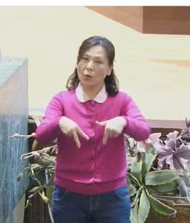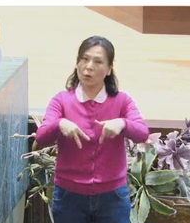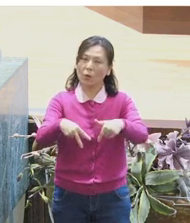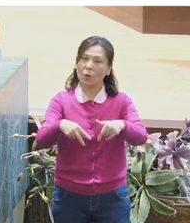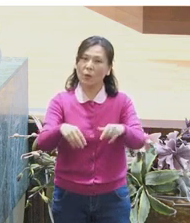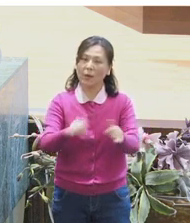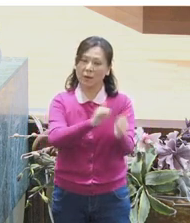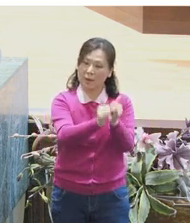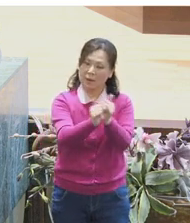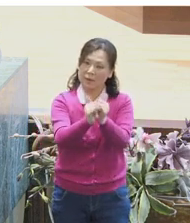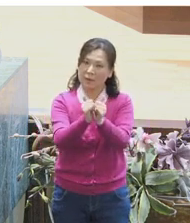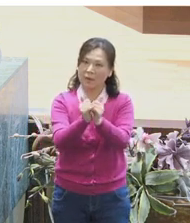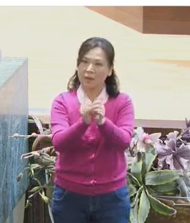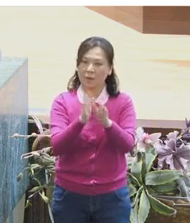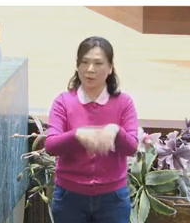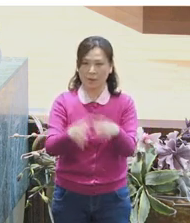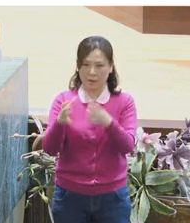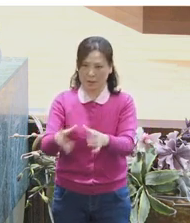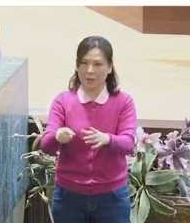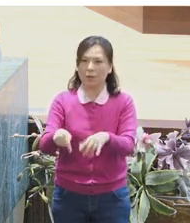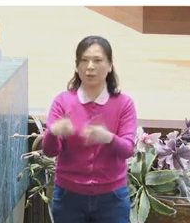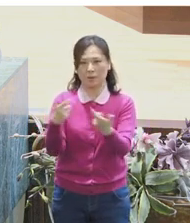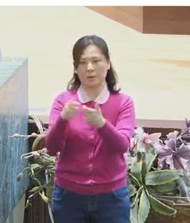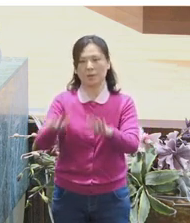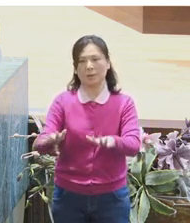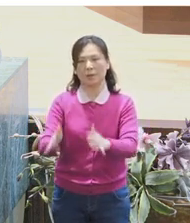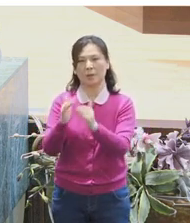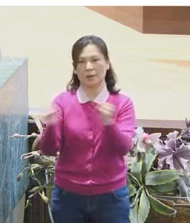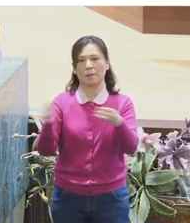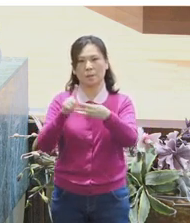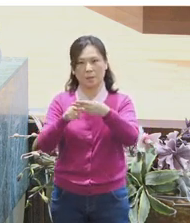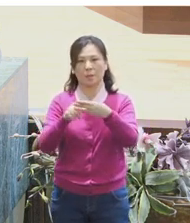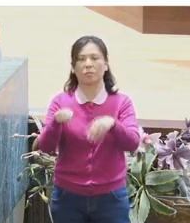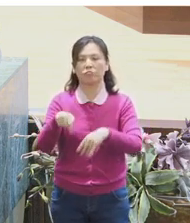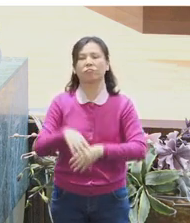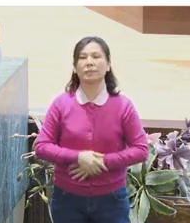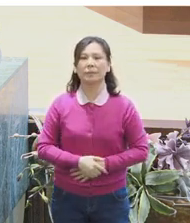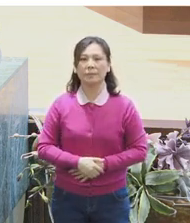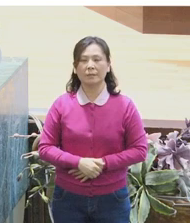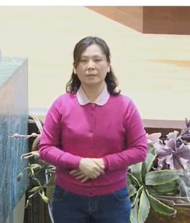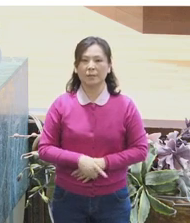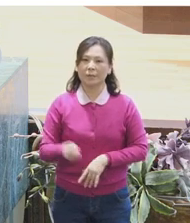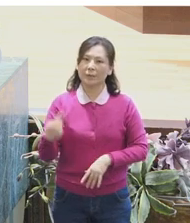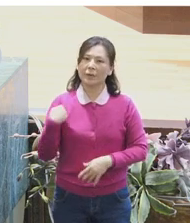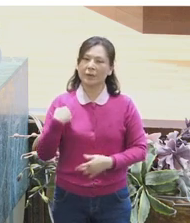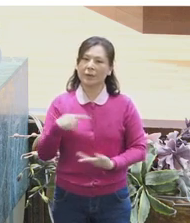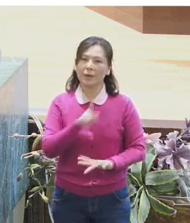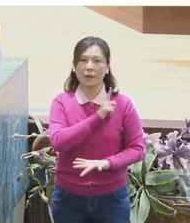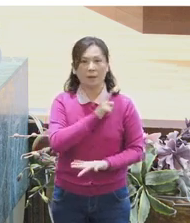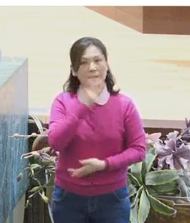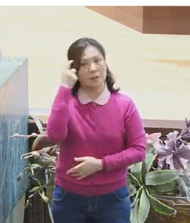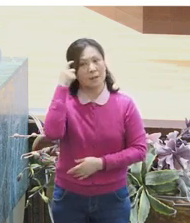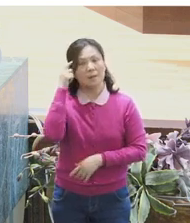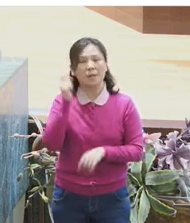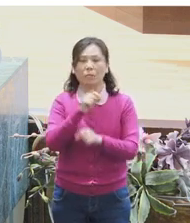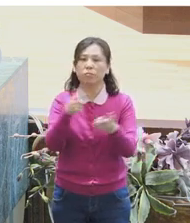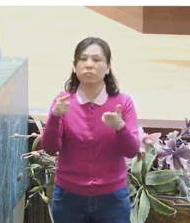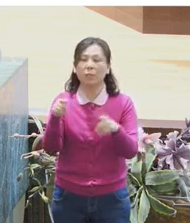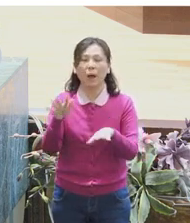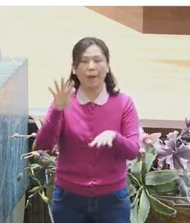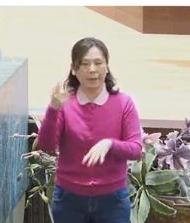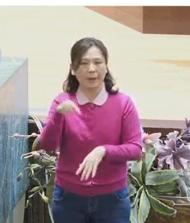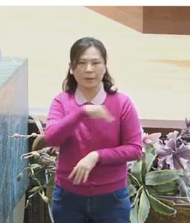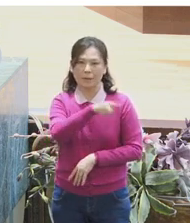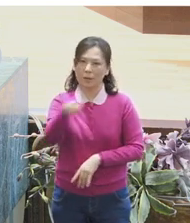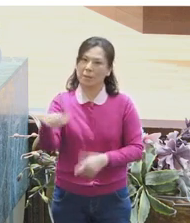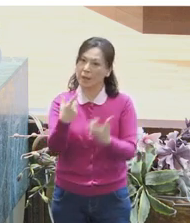个适合这个数位时代的民主政治。那他们立场可能政治立场可能各个不同，可是基本上是反威权的。好，那